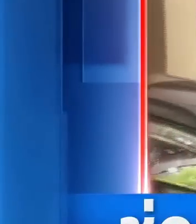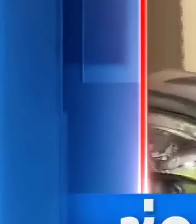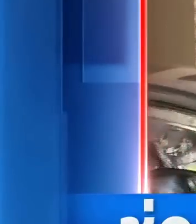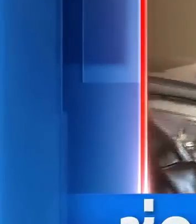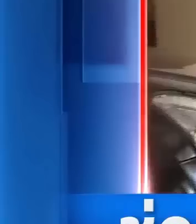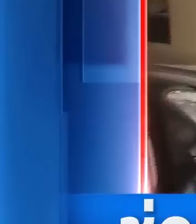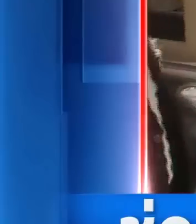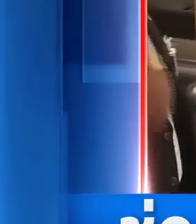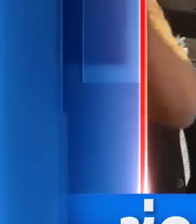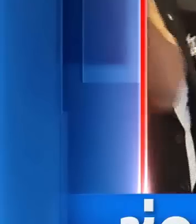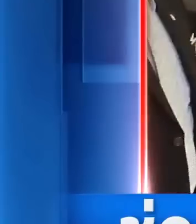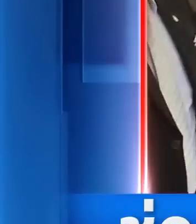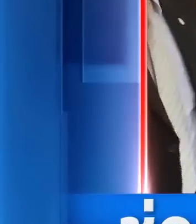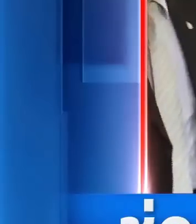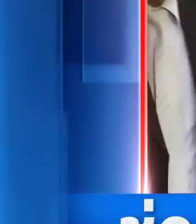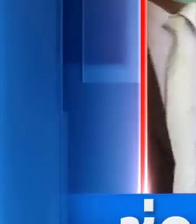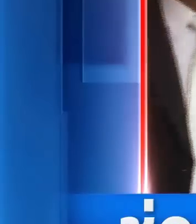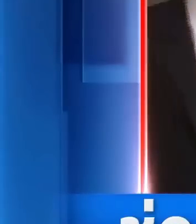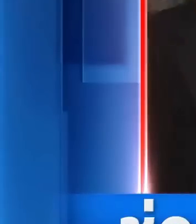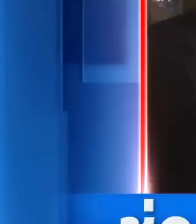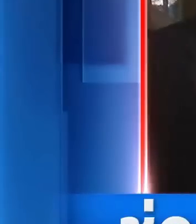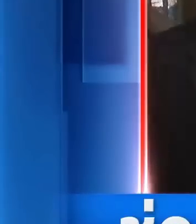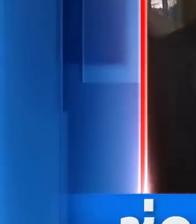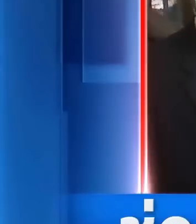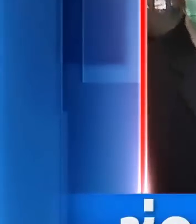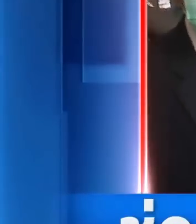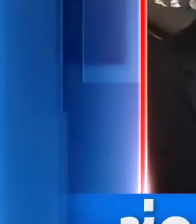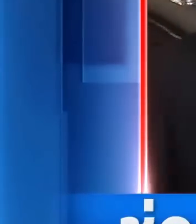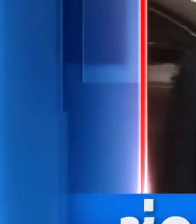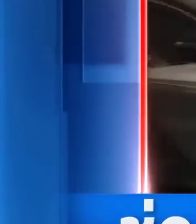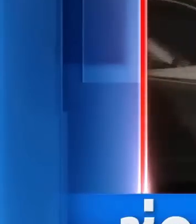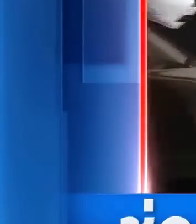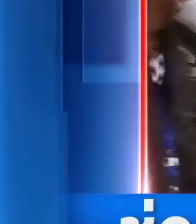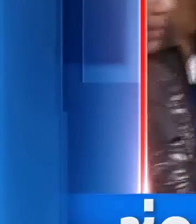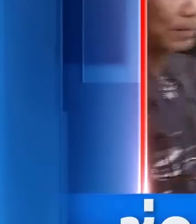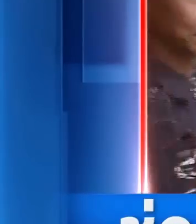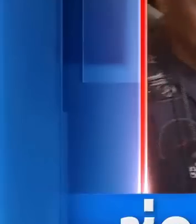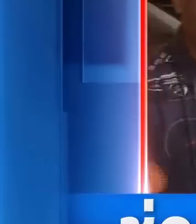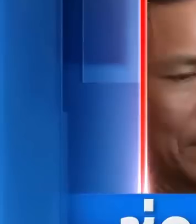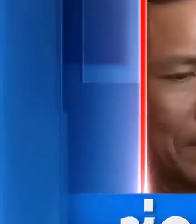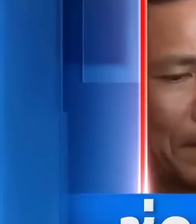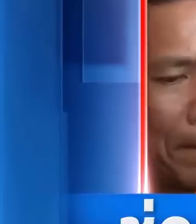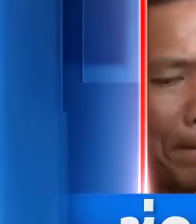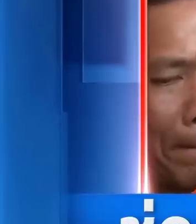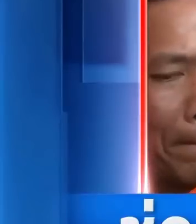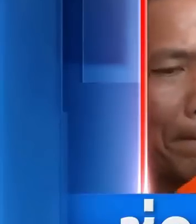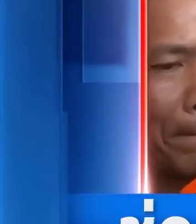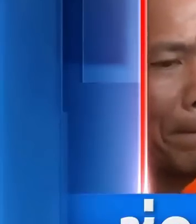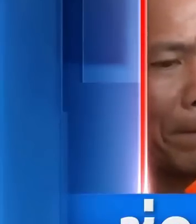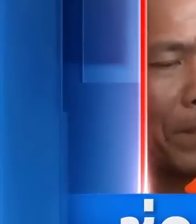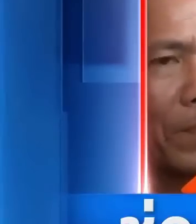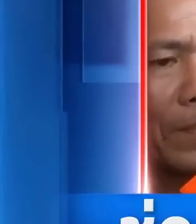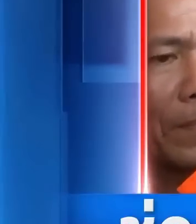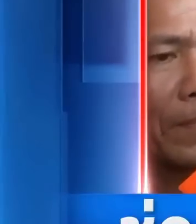ขนาดเดียวกันมันเริ่มมีสูตรมาอีกแล้วครับกระแสข่าวสูตร2แผน2ถึงขั้นที่ว่าจะทำให้ทางก้าวไกลเนี่ยตี